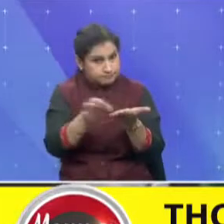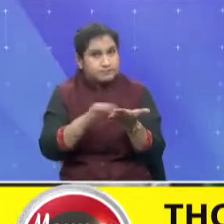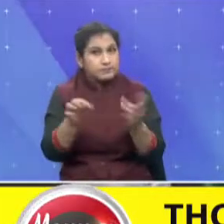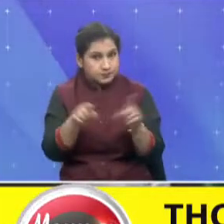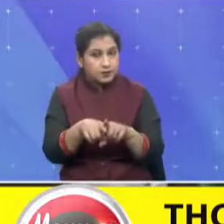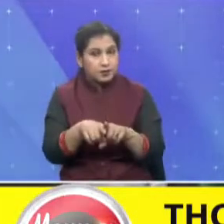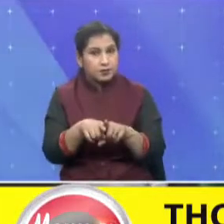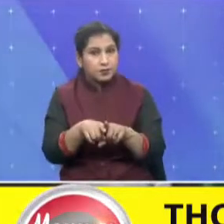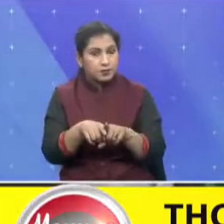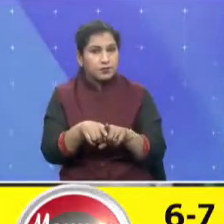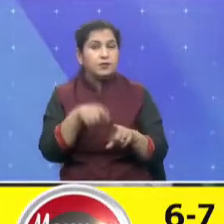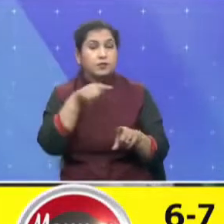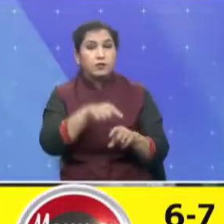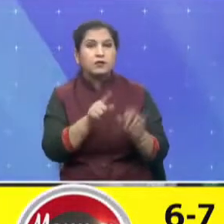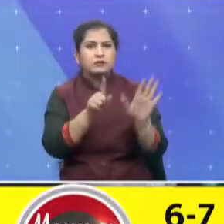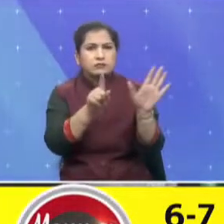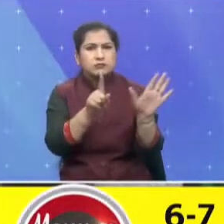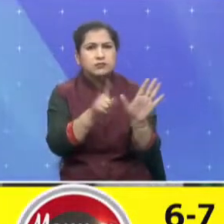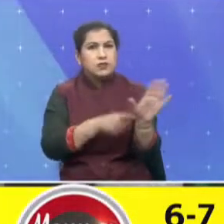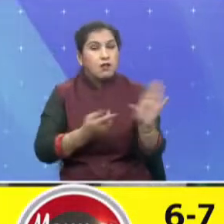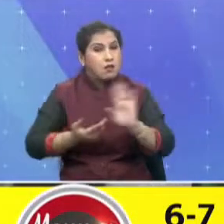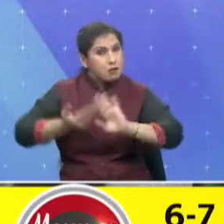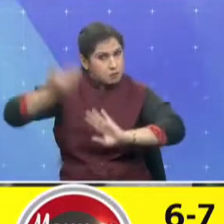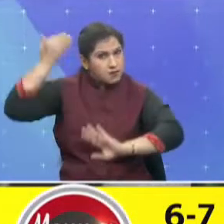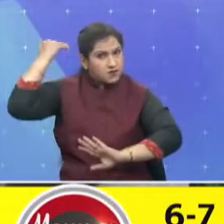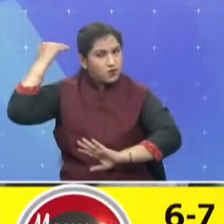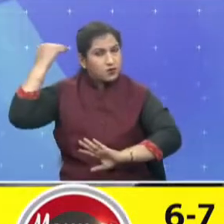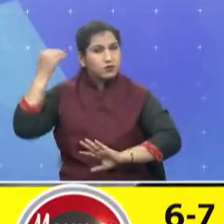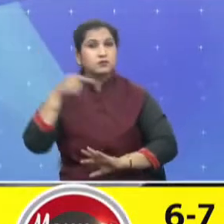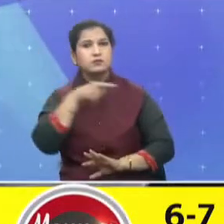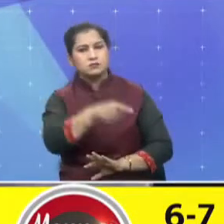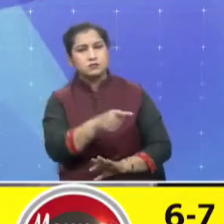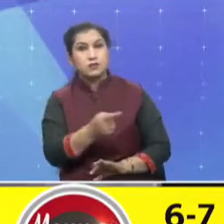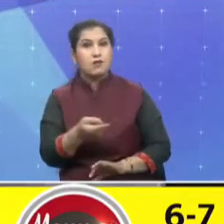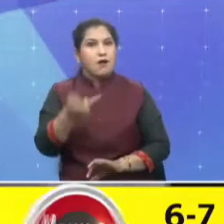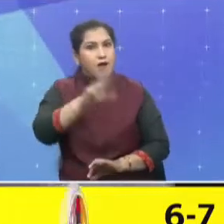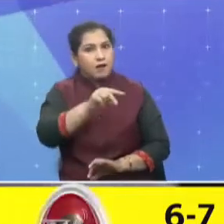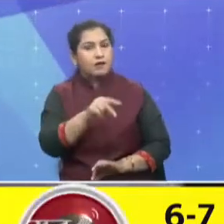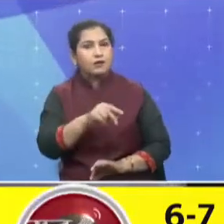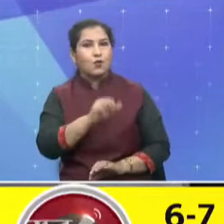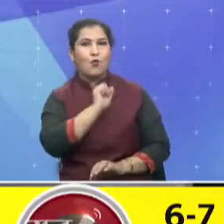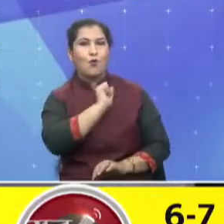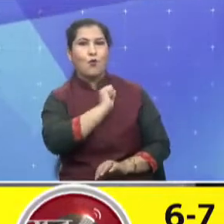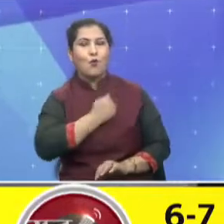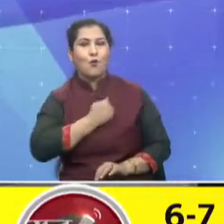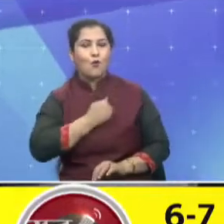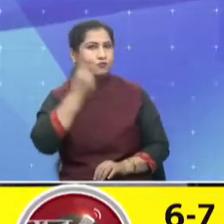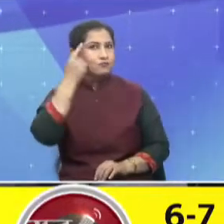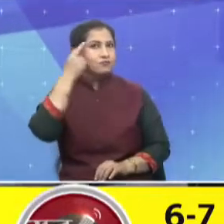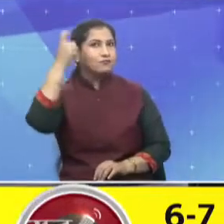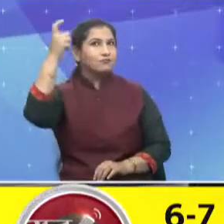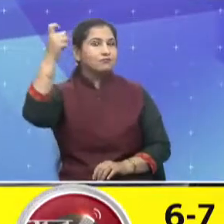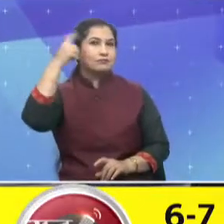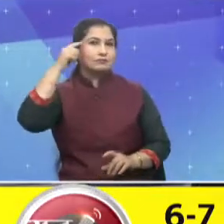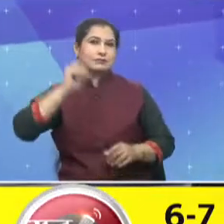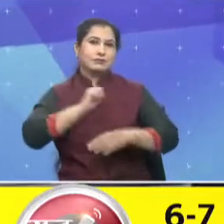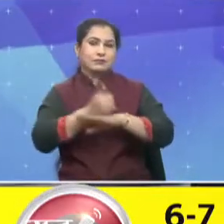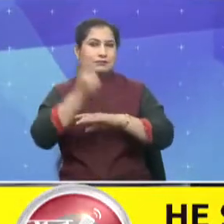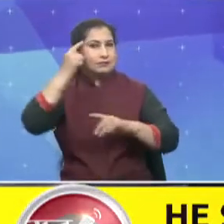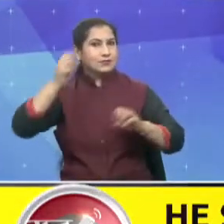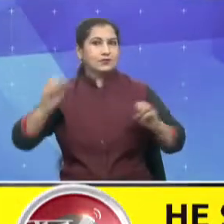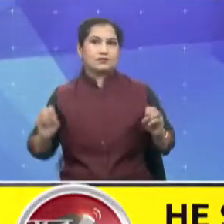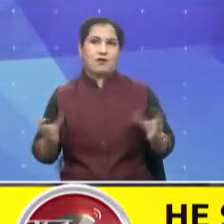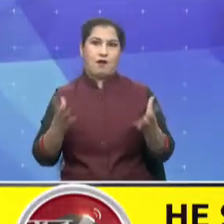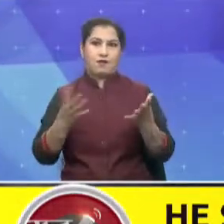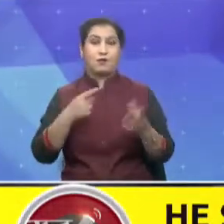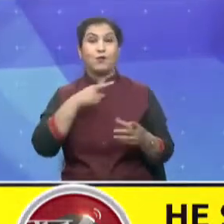भी किया। 6-7 साल पहले वो एक बार फिर अपना सपना पूरा करने में जुटे।